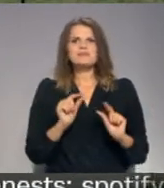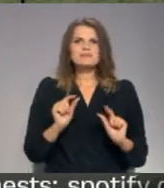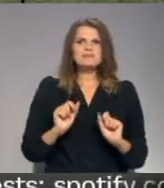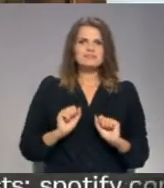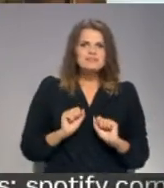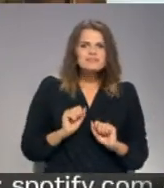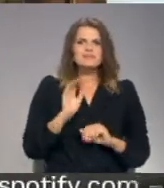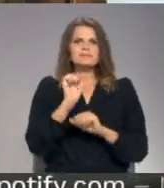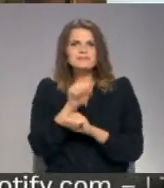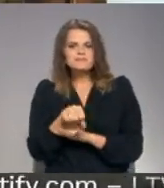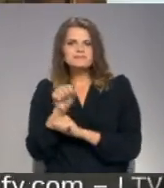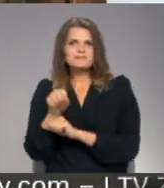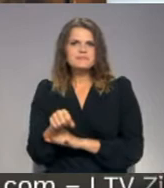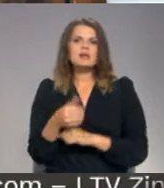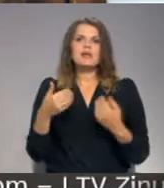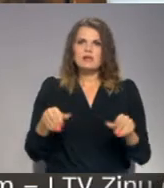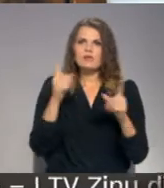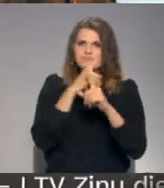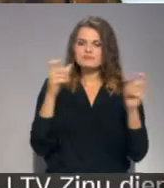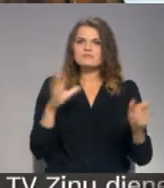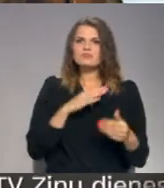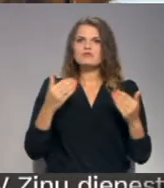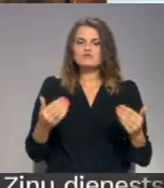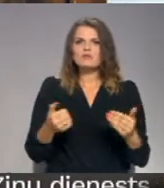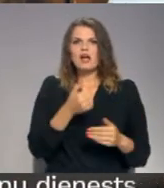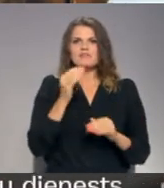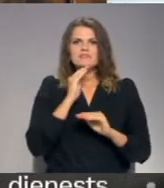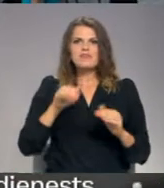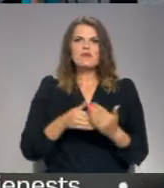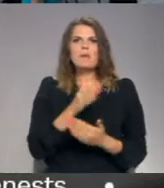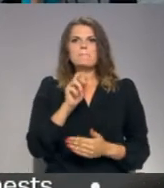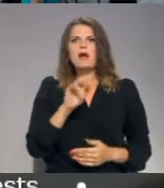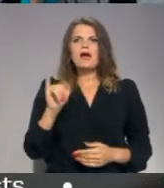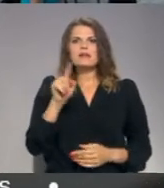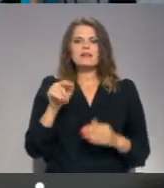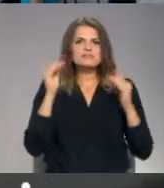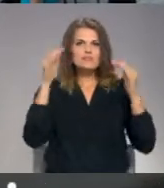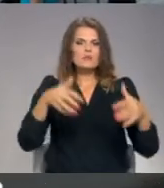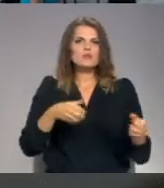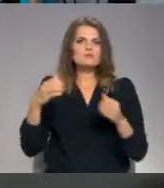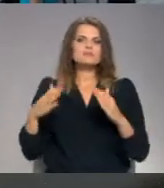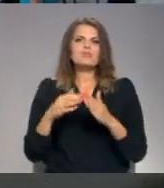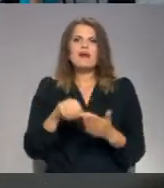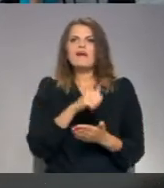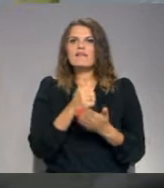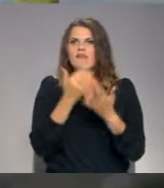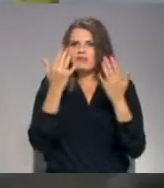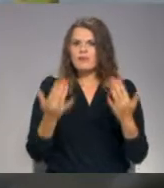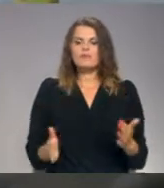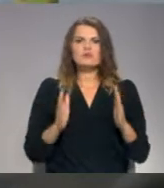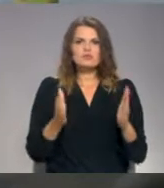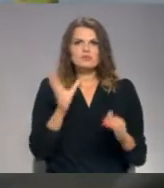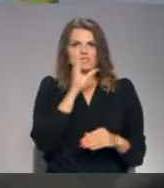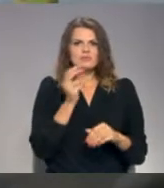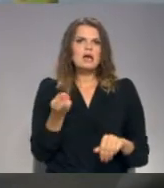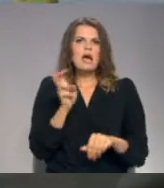austrumiem paklinamies. Jau vēstījām, ka šogad vissvētākās Jaunavas Marijas debesīs uzņemšanas svētku galvenos pasākumus būs